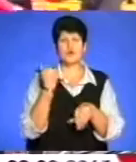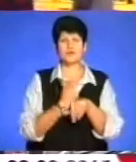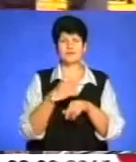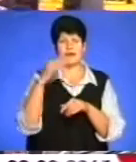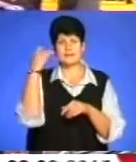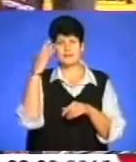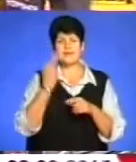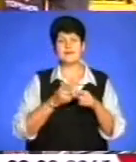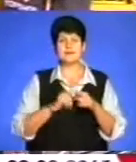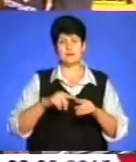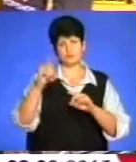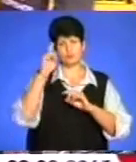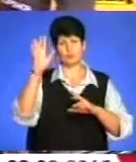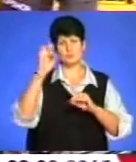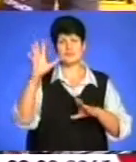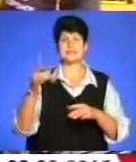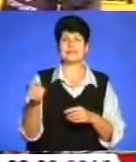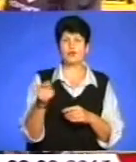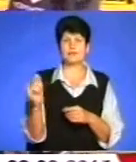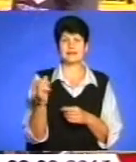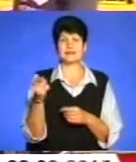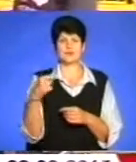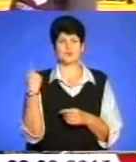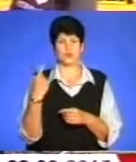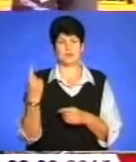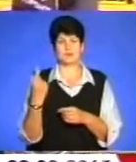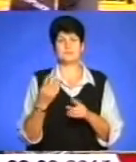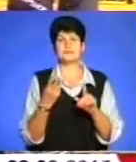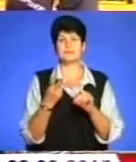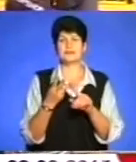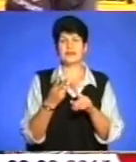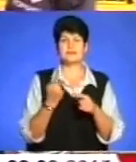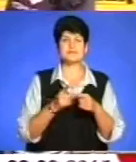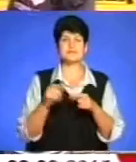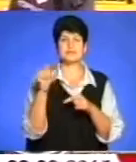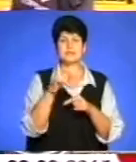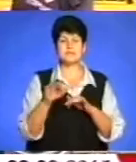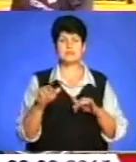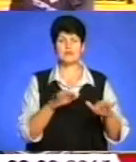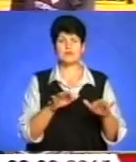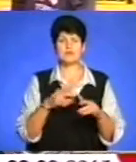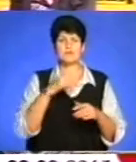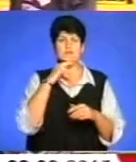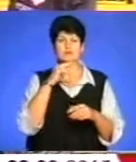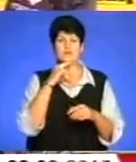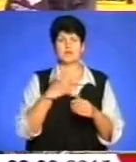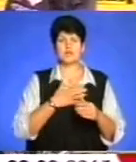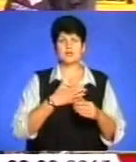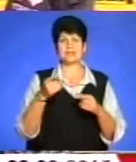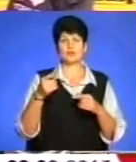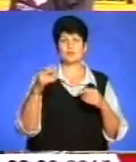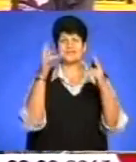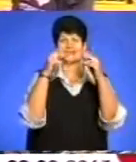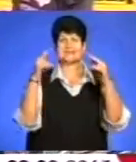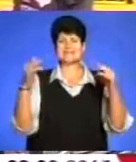популяризація Тернополя і Тернопільської області. Третє, в такий спосіб ми привертаємо увагу до наших тернопільських замків, а